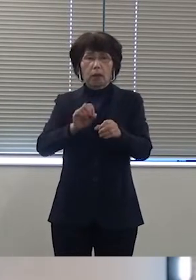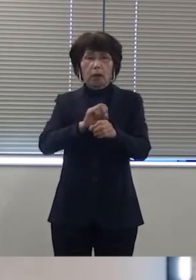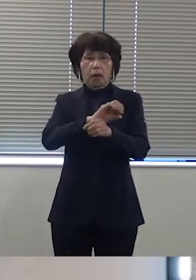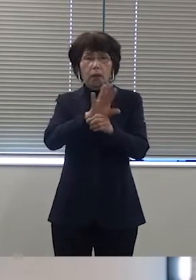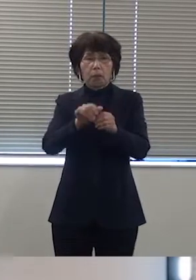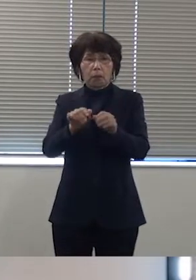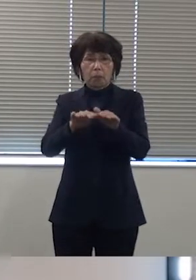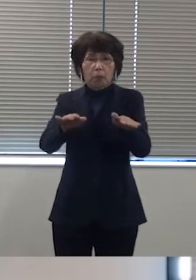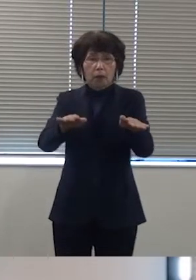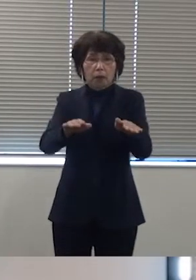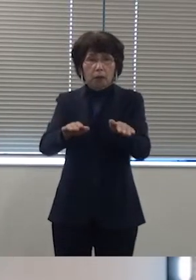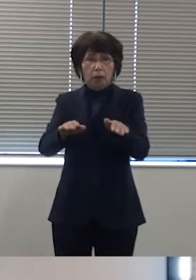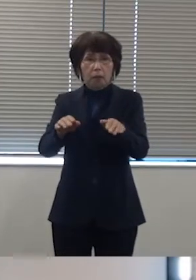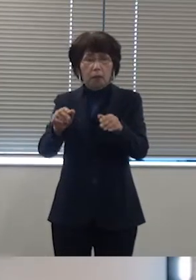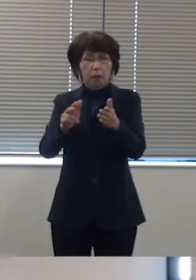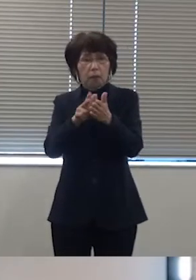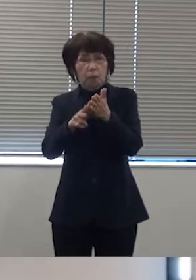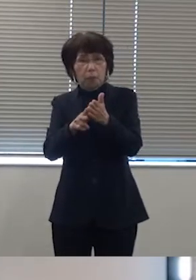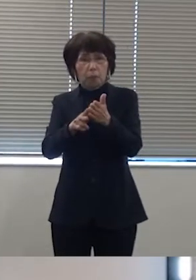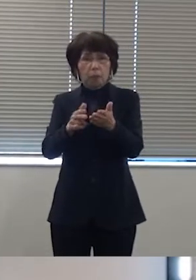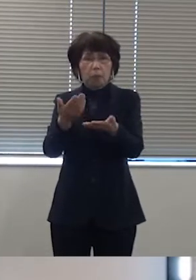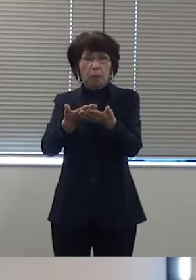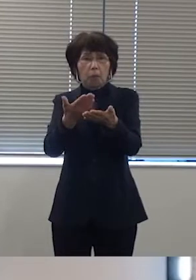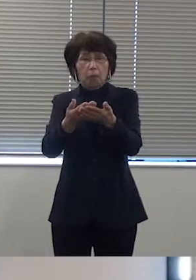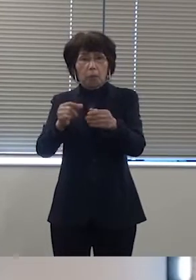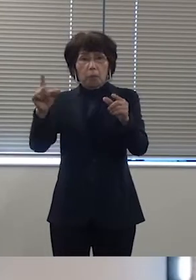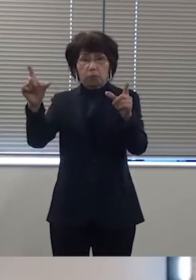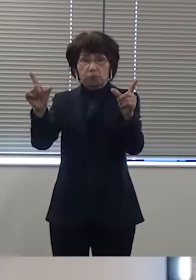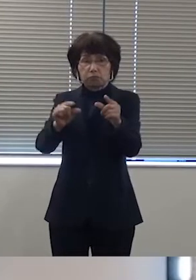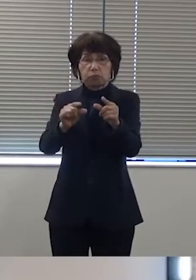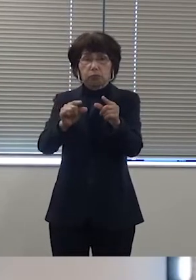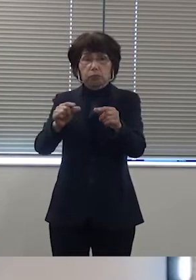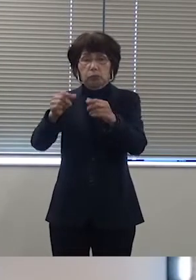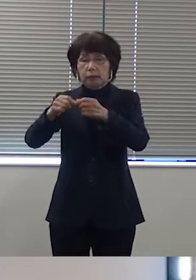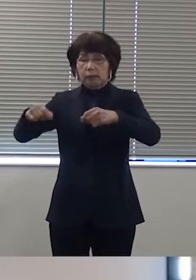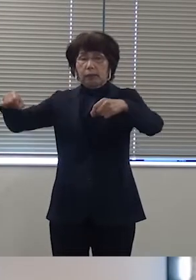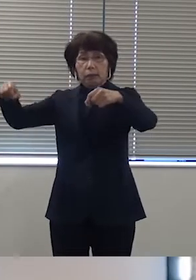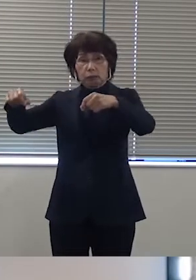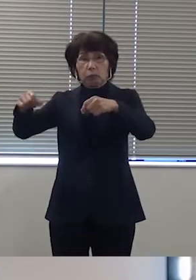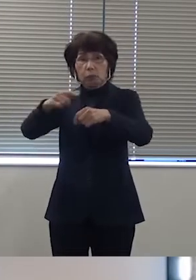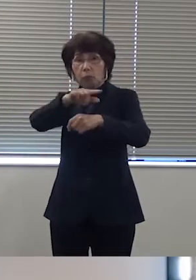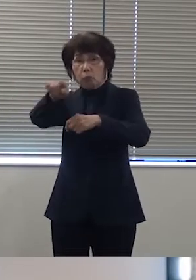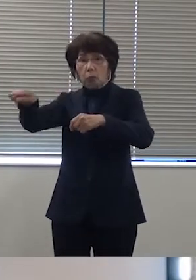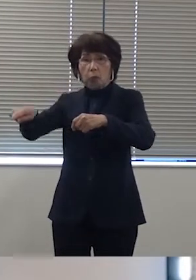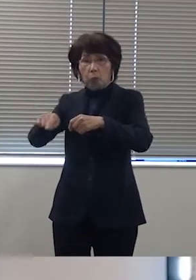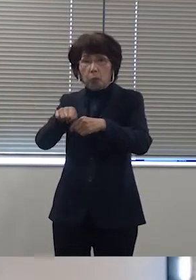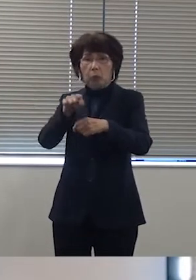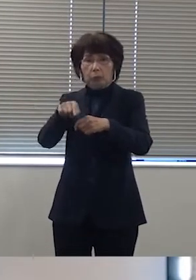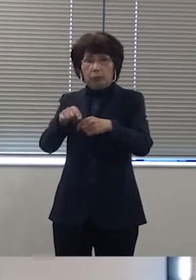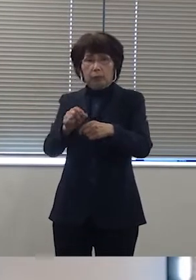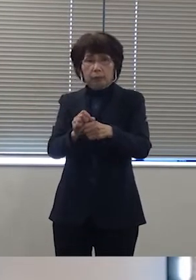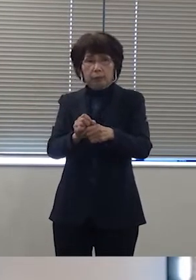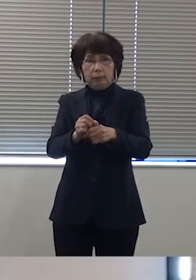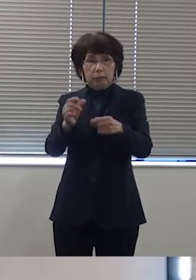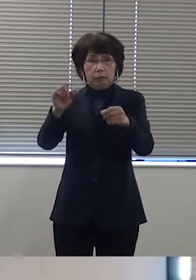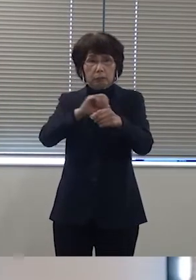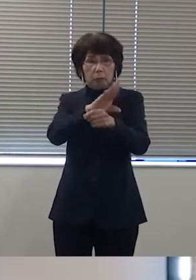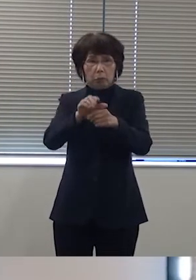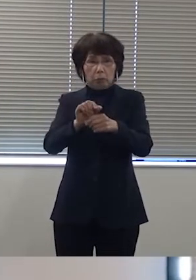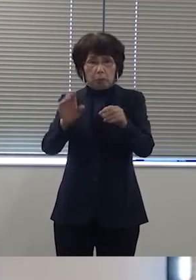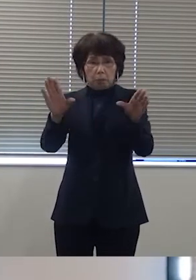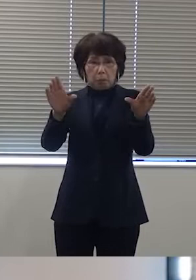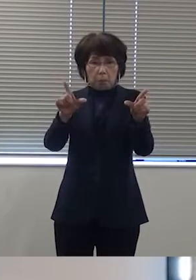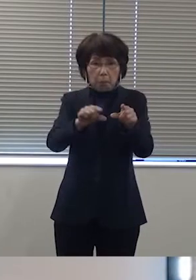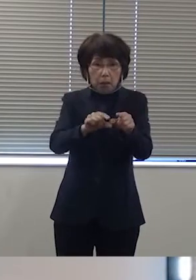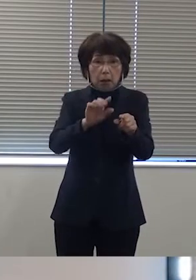ますことから、関東圏をターゲットにアフターコロナを見据えた新たな市場の開拓に向けまして、 PR 動画の撮影で